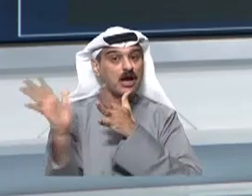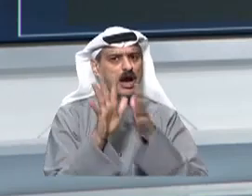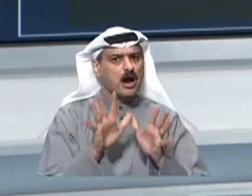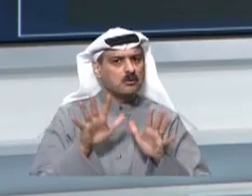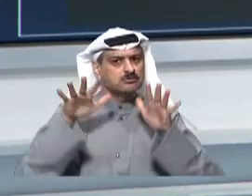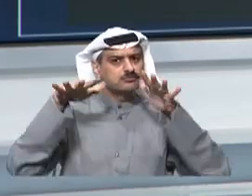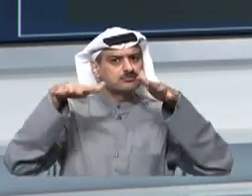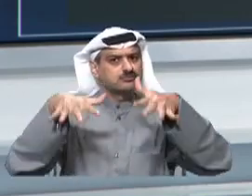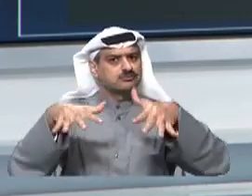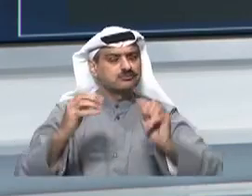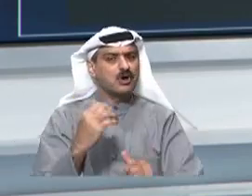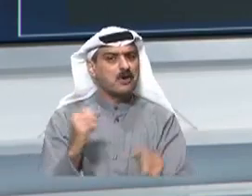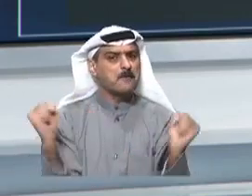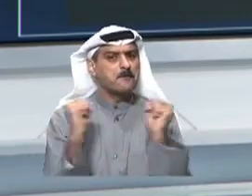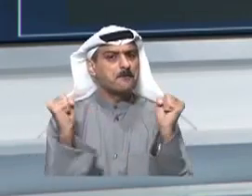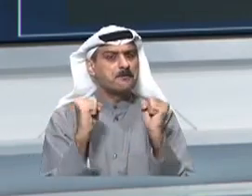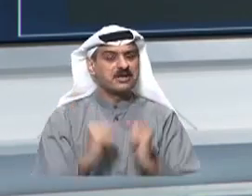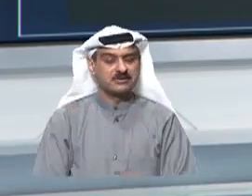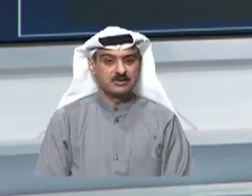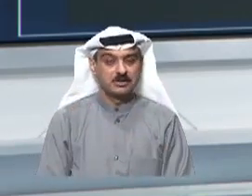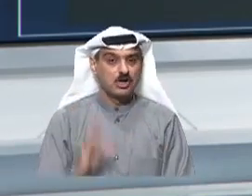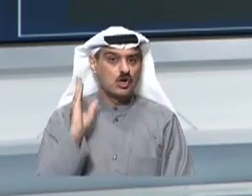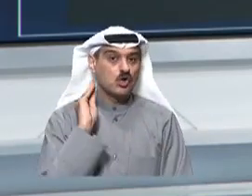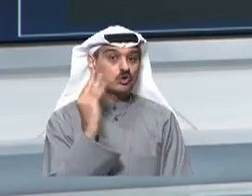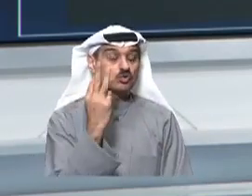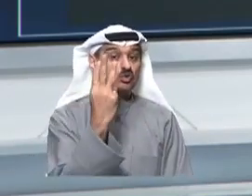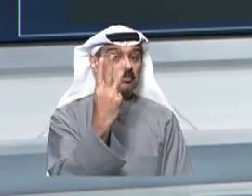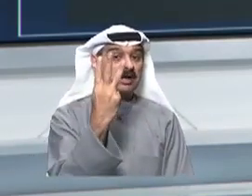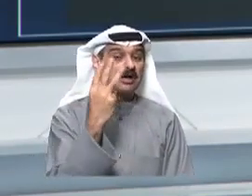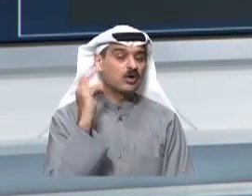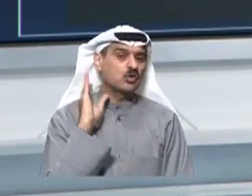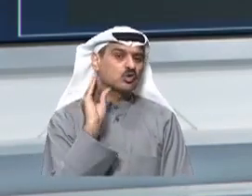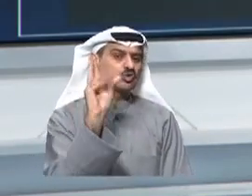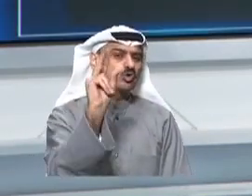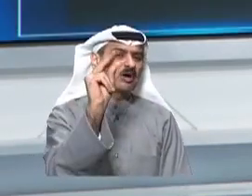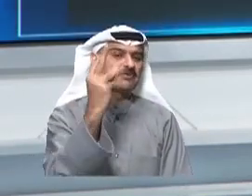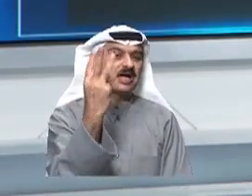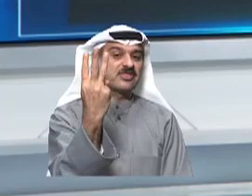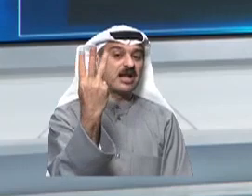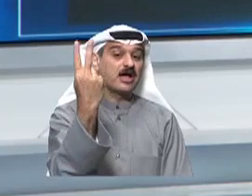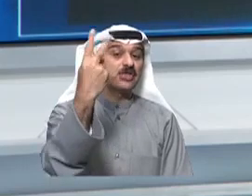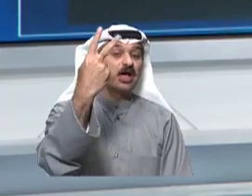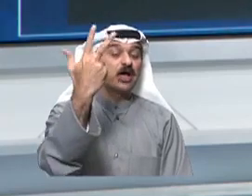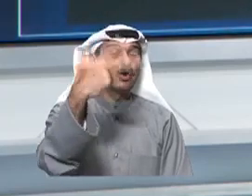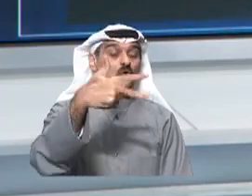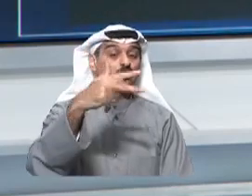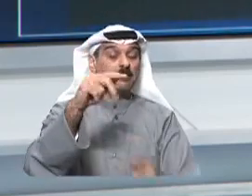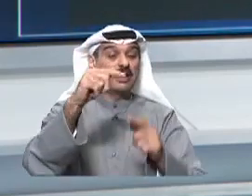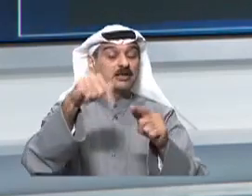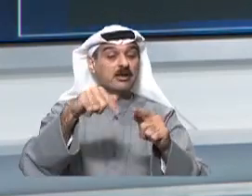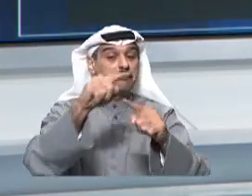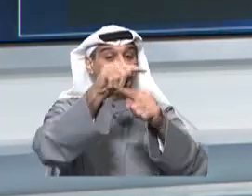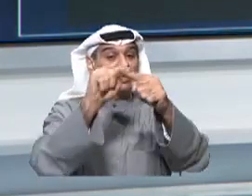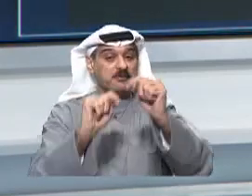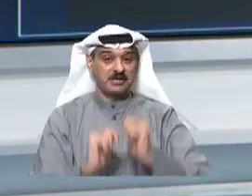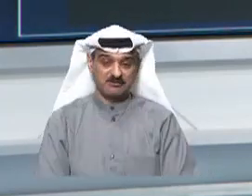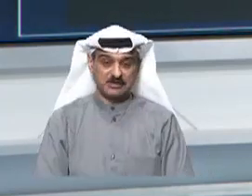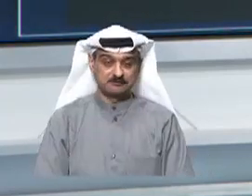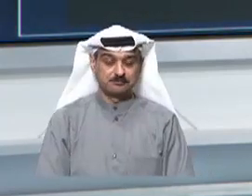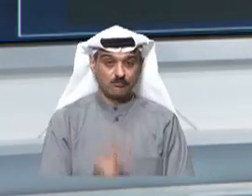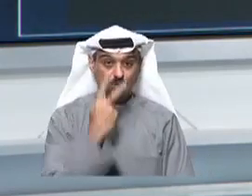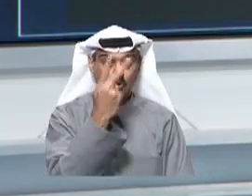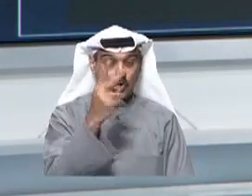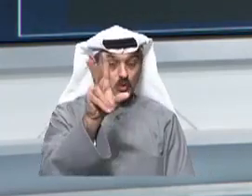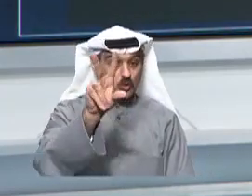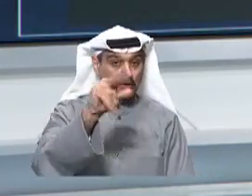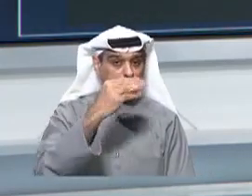حاليا 38%، أما الرؤية الأفقية ممتازة تتجاوز 10 كيلومتر، هواء حاليا شمالي تصل سرعتها إلى 5 كيلومتر في